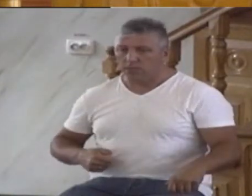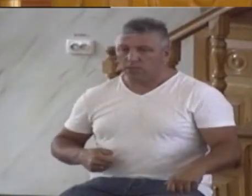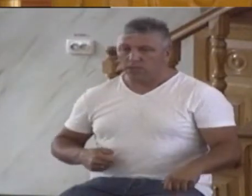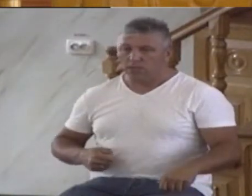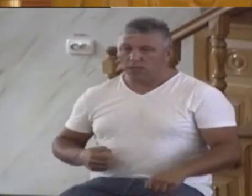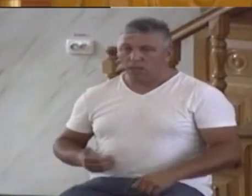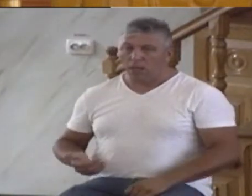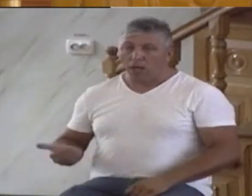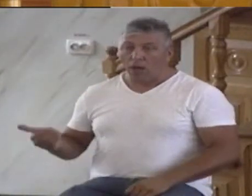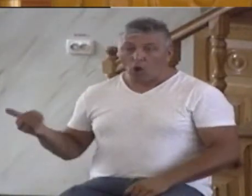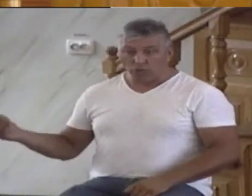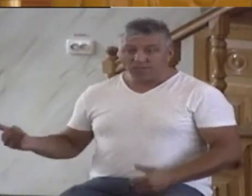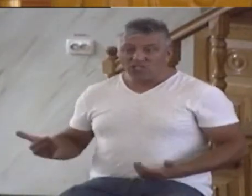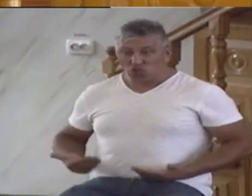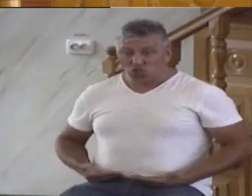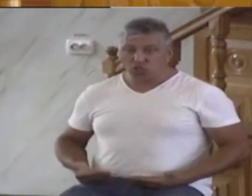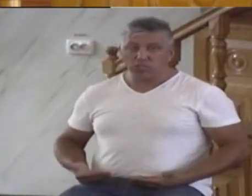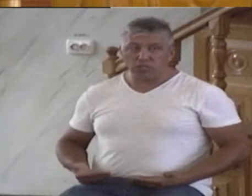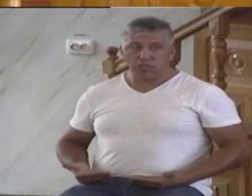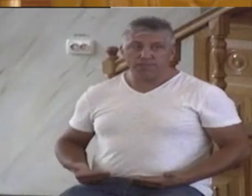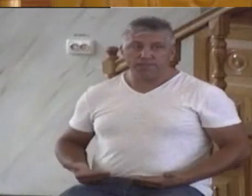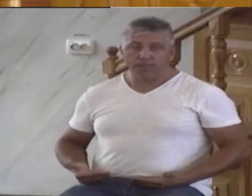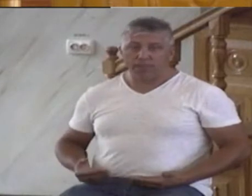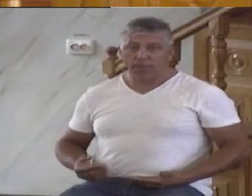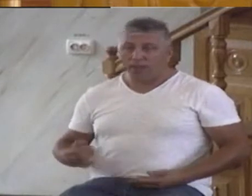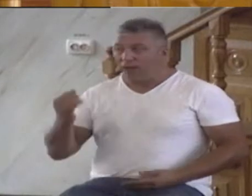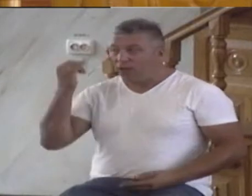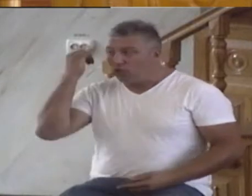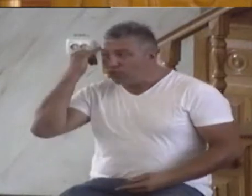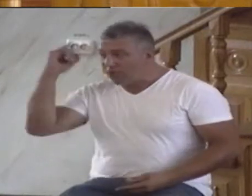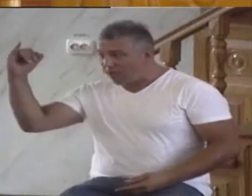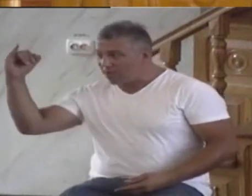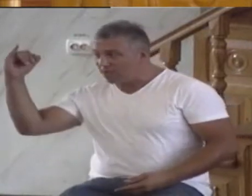жил идеей о Царстве Небесном.